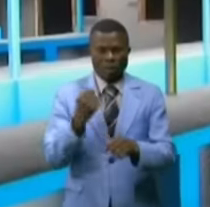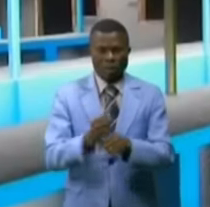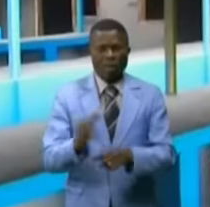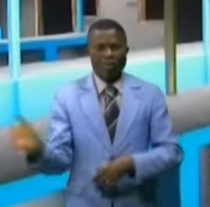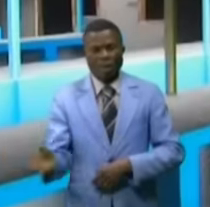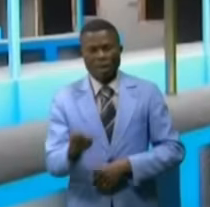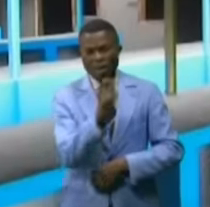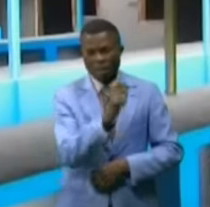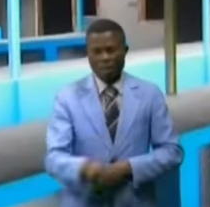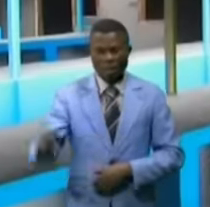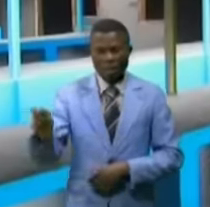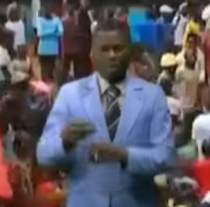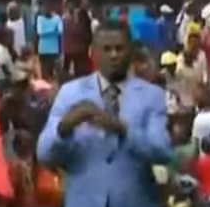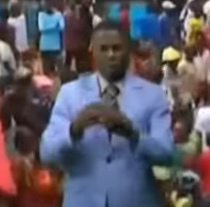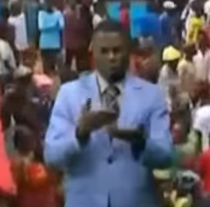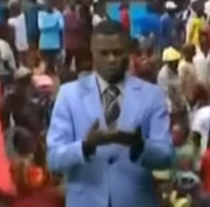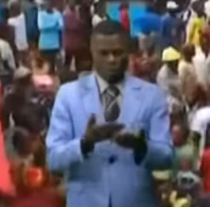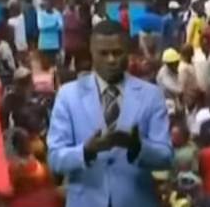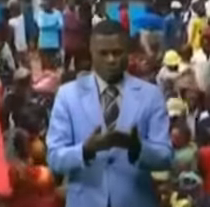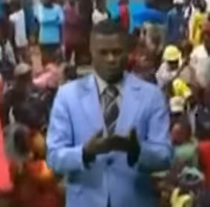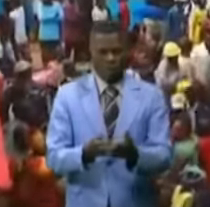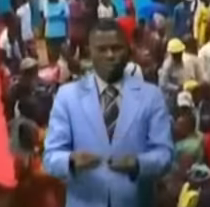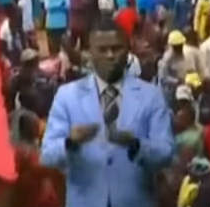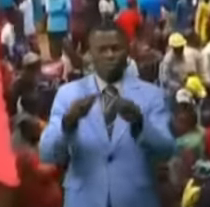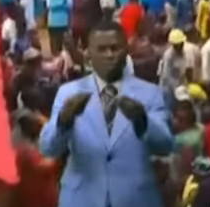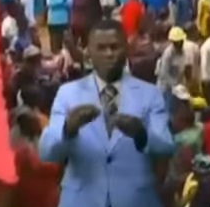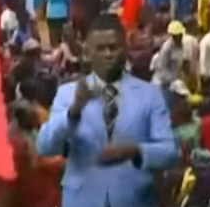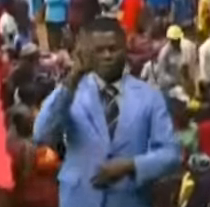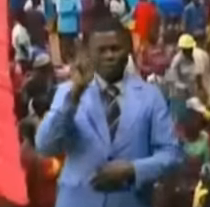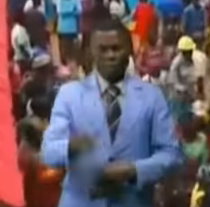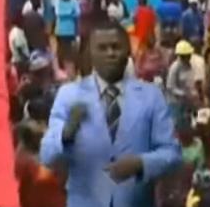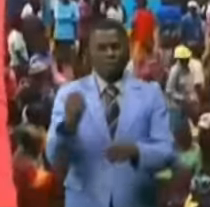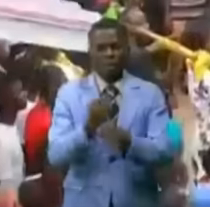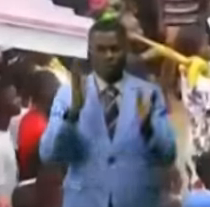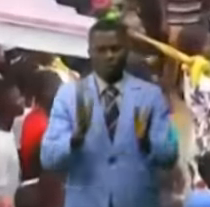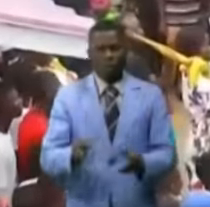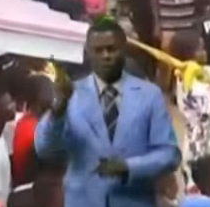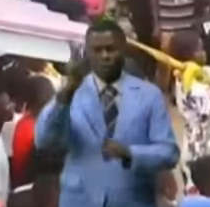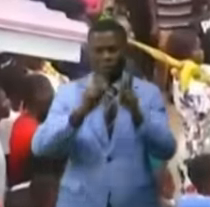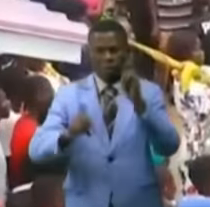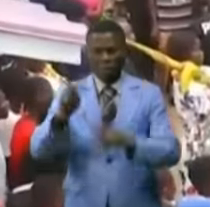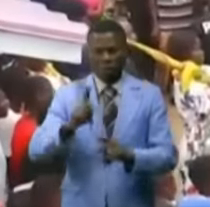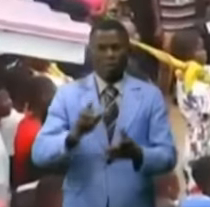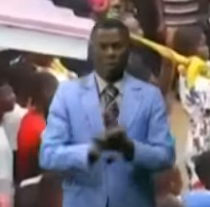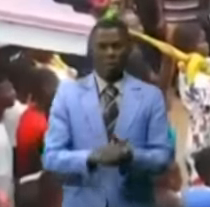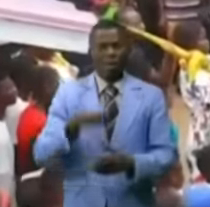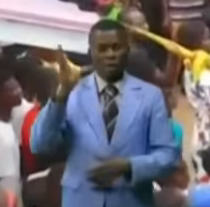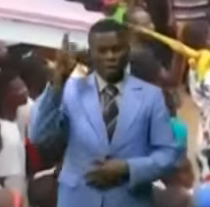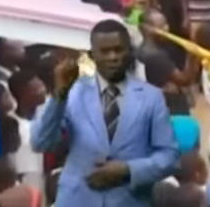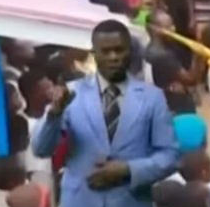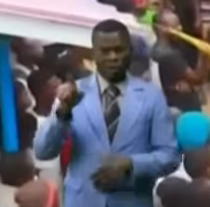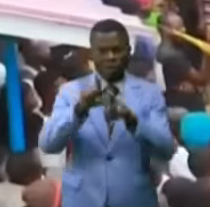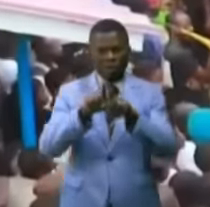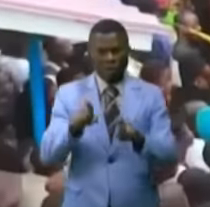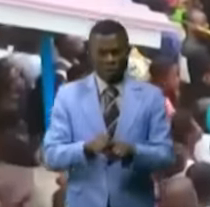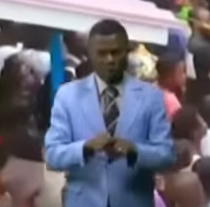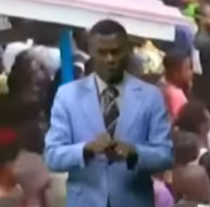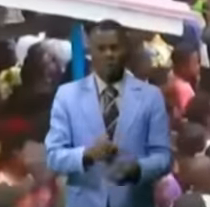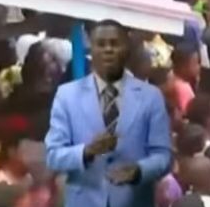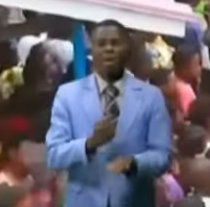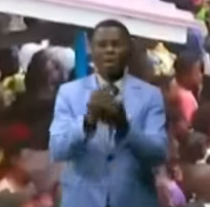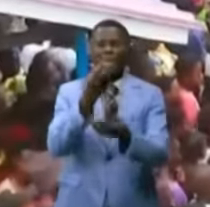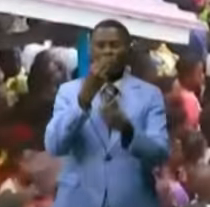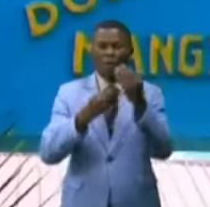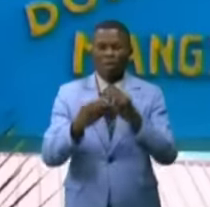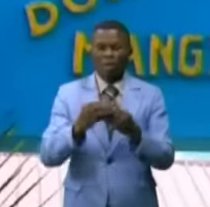d'entretien et de sécurité et va procurer plus de 200 emplois à la population kalundaise et alimenter ainsi